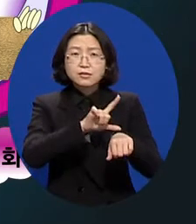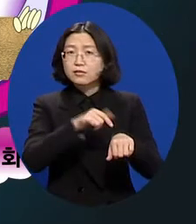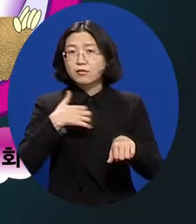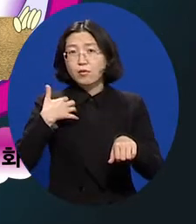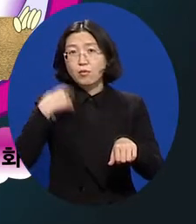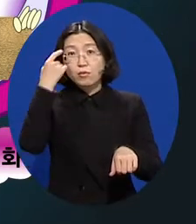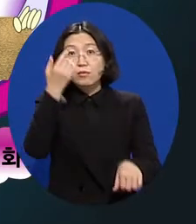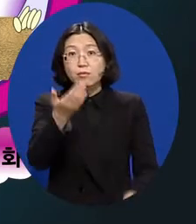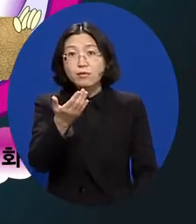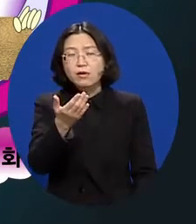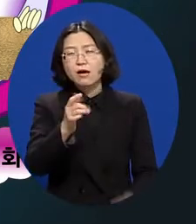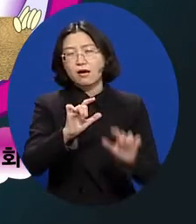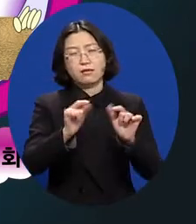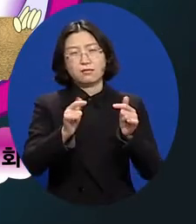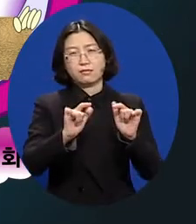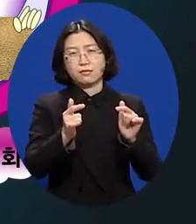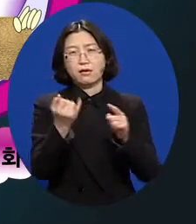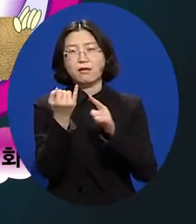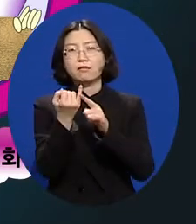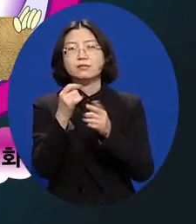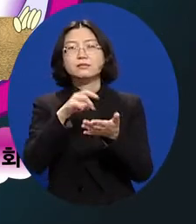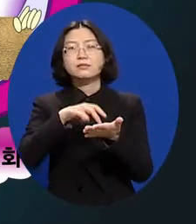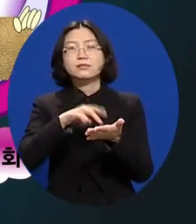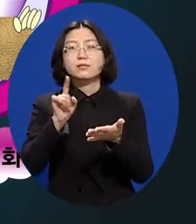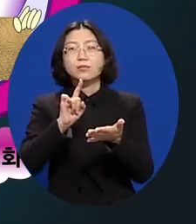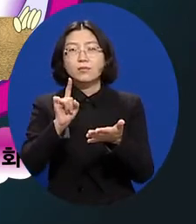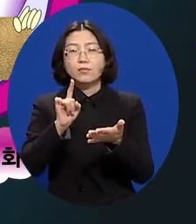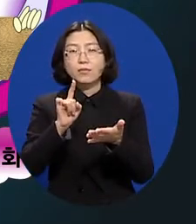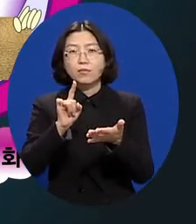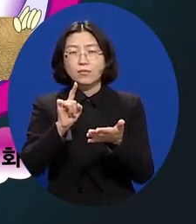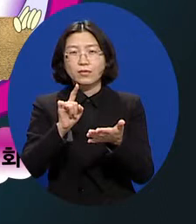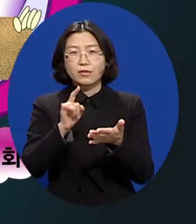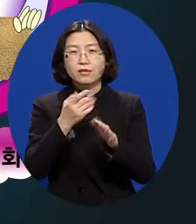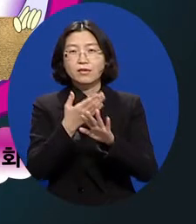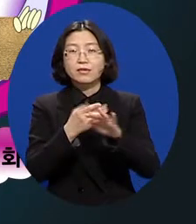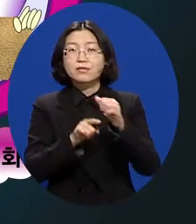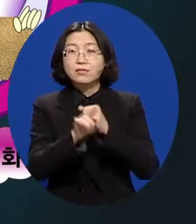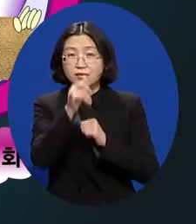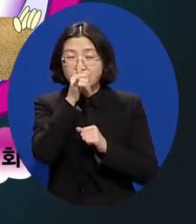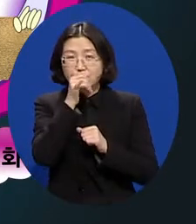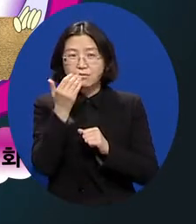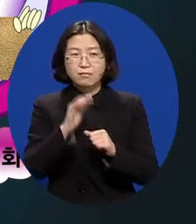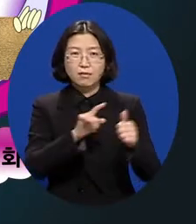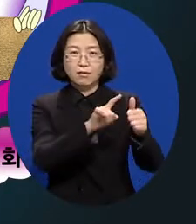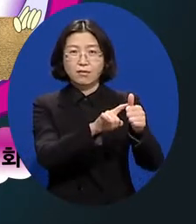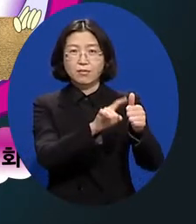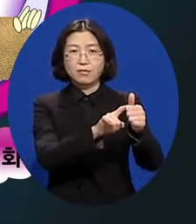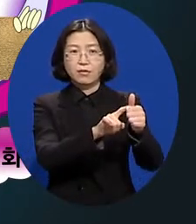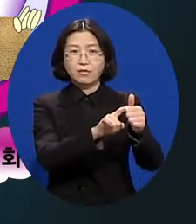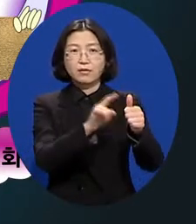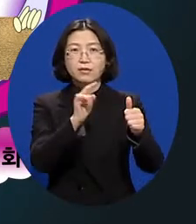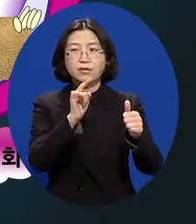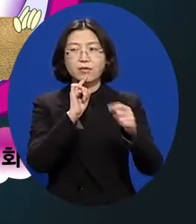것일까요? 아니겠죠. 그런데 남편은 그 얘기를 듣고 그 밑에